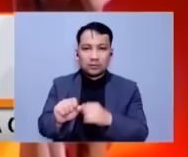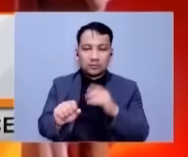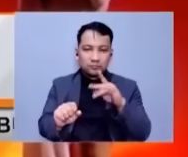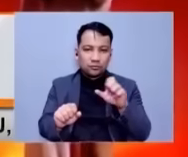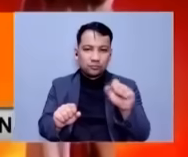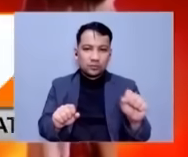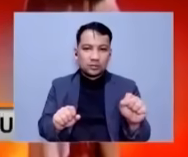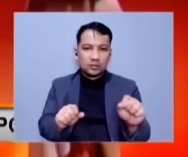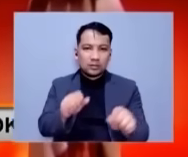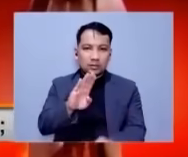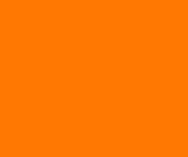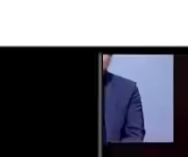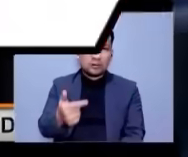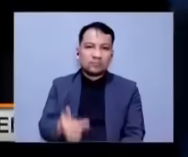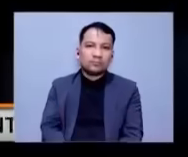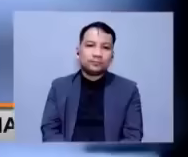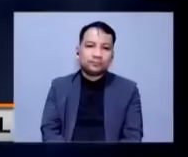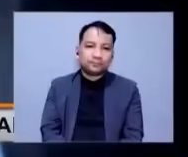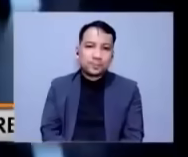Bang.